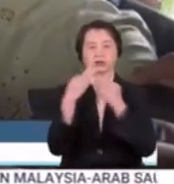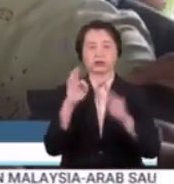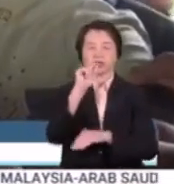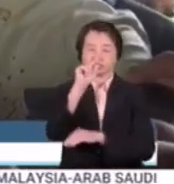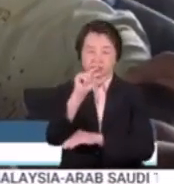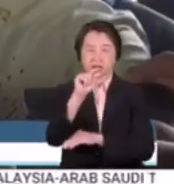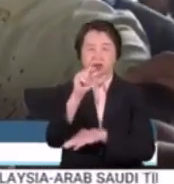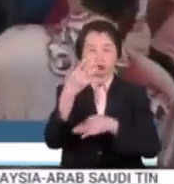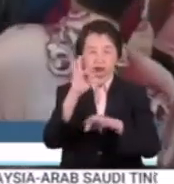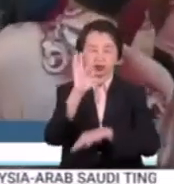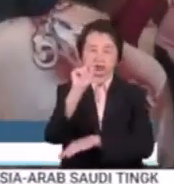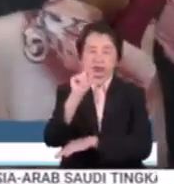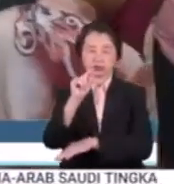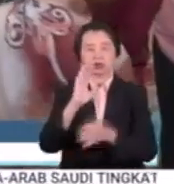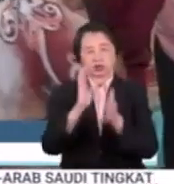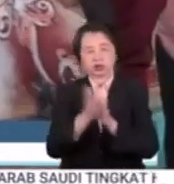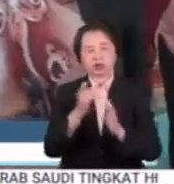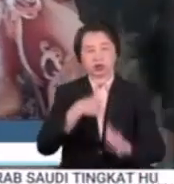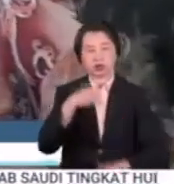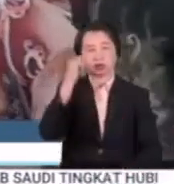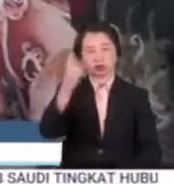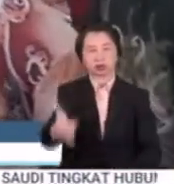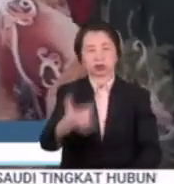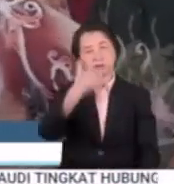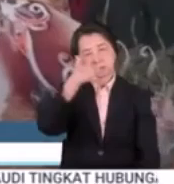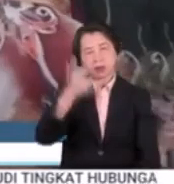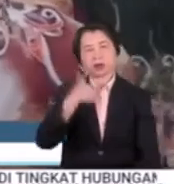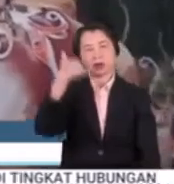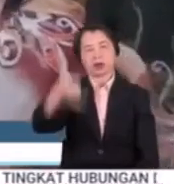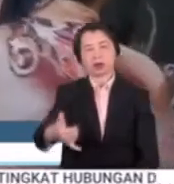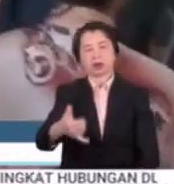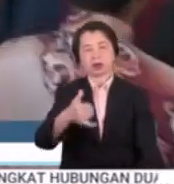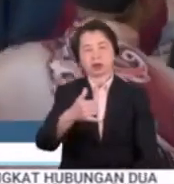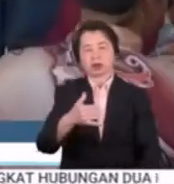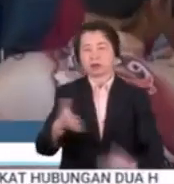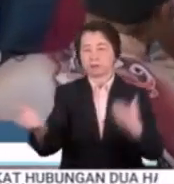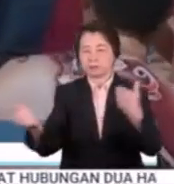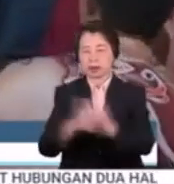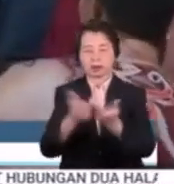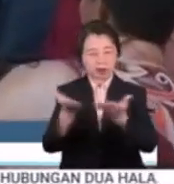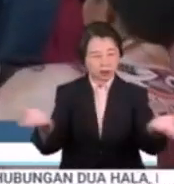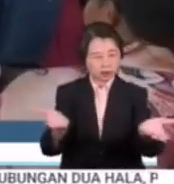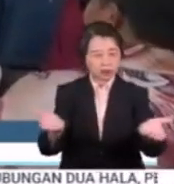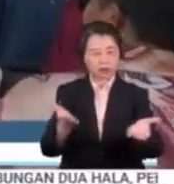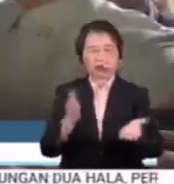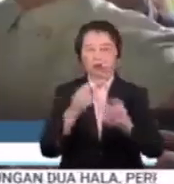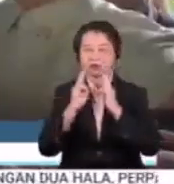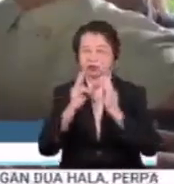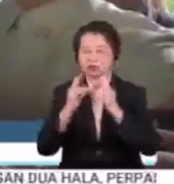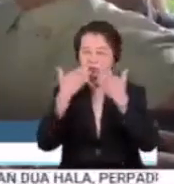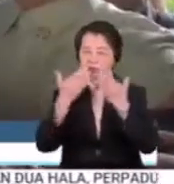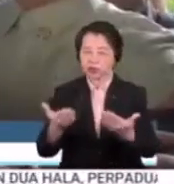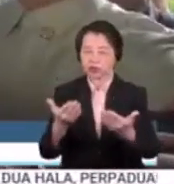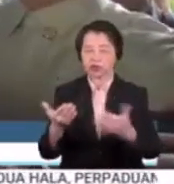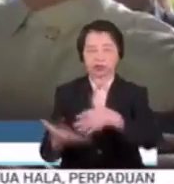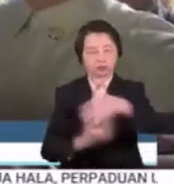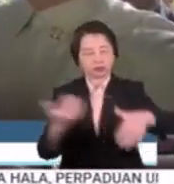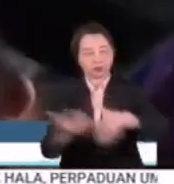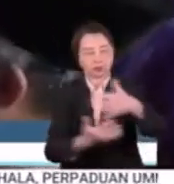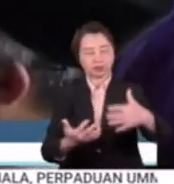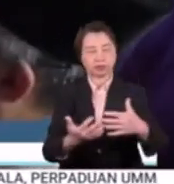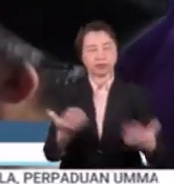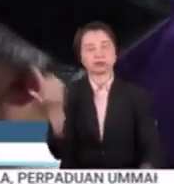waktu. Jadi saya rasa elok saya balik ucap terima kasih dan bermesra dengan mereka secara yang agak